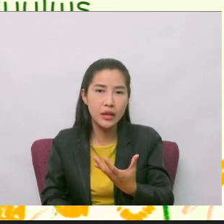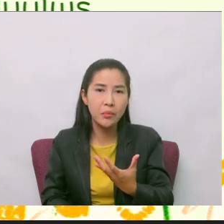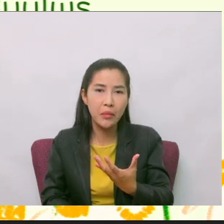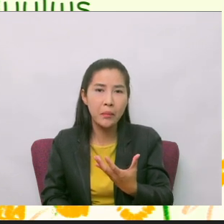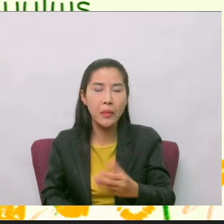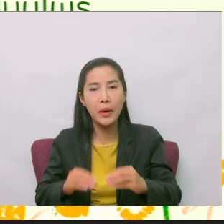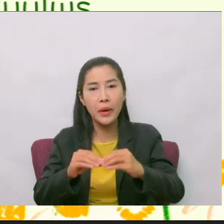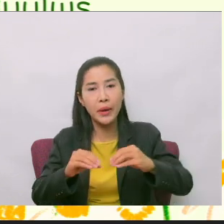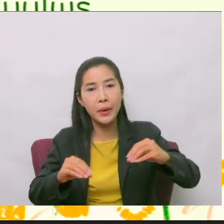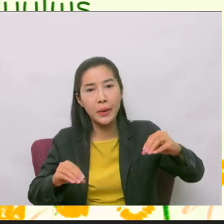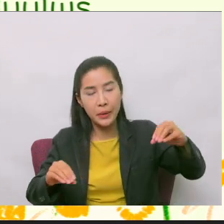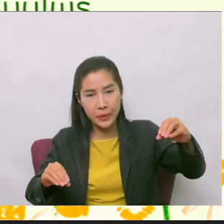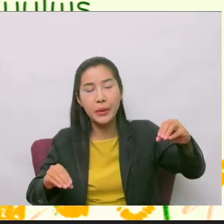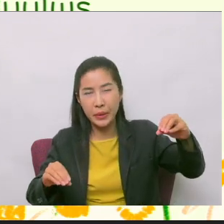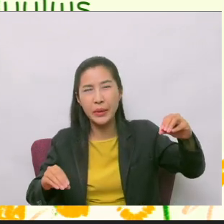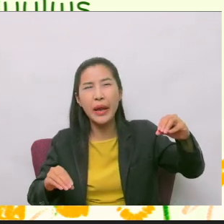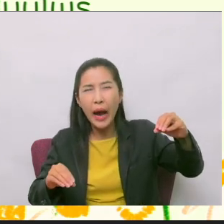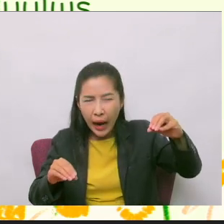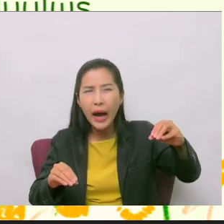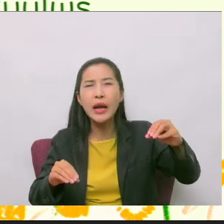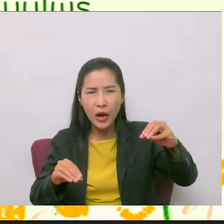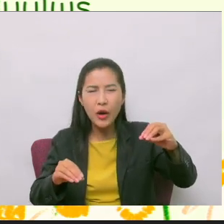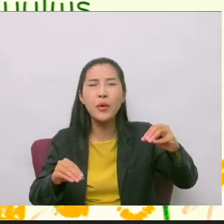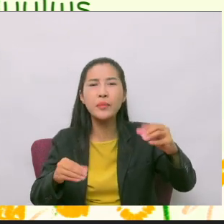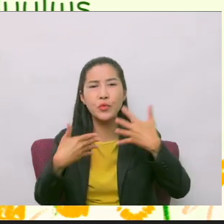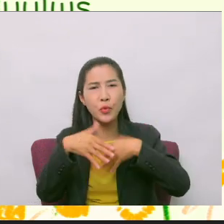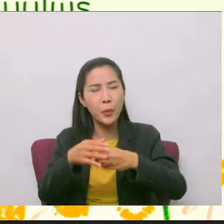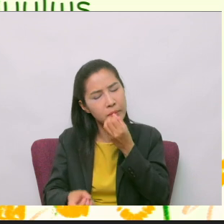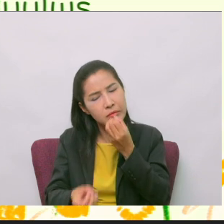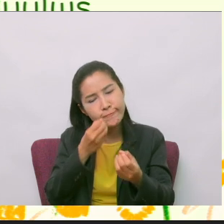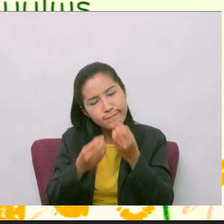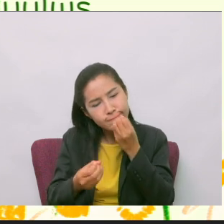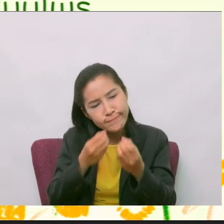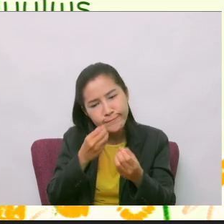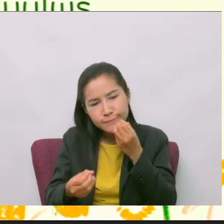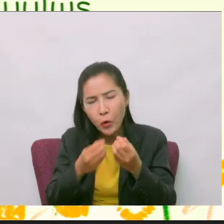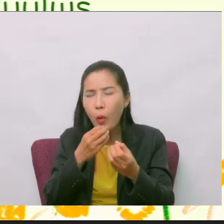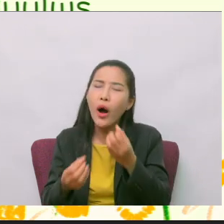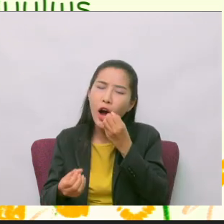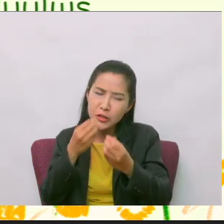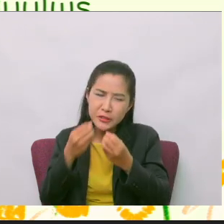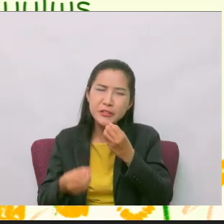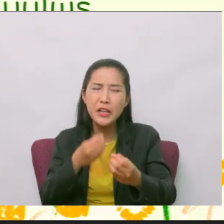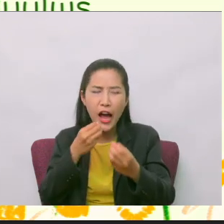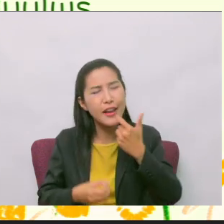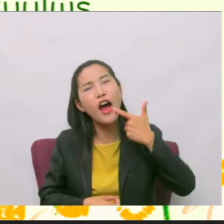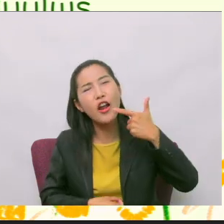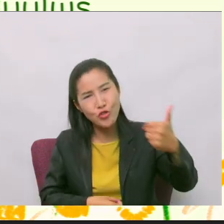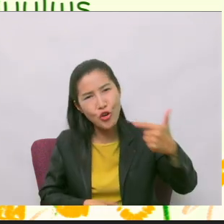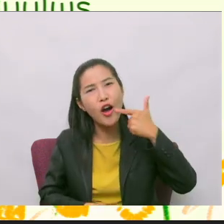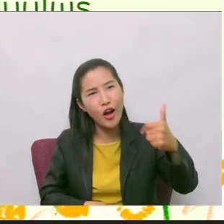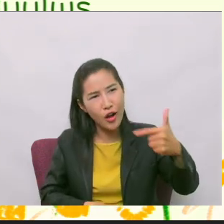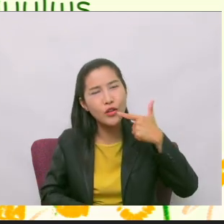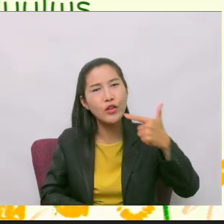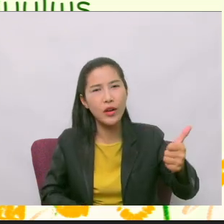ปมีส่วนร่วมในอาหารที่เราทานนะคะก็จะทำให้เราเจริญอาหารได้มากขึ้นนะคะทานอาหารได้เ